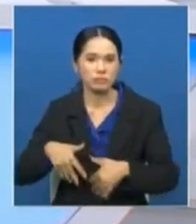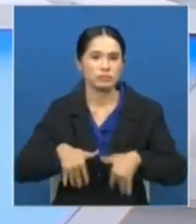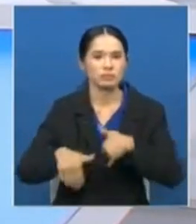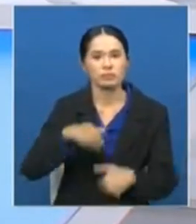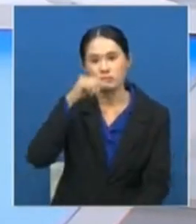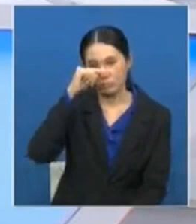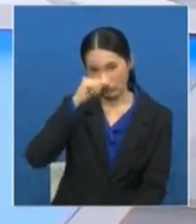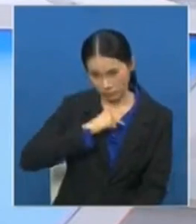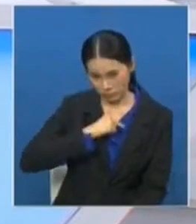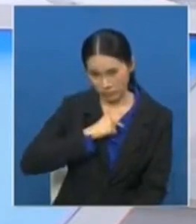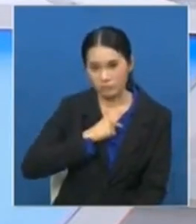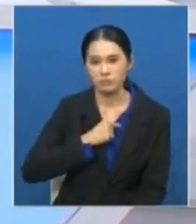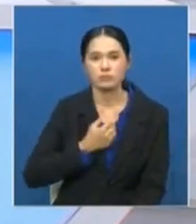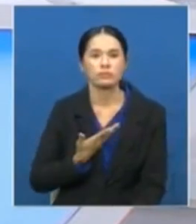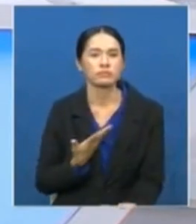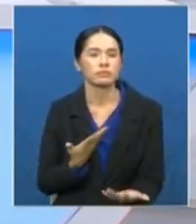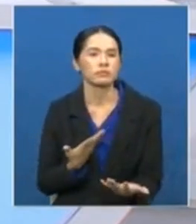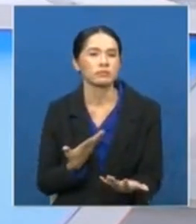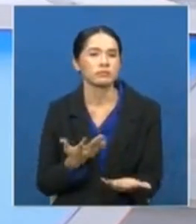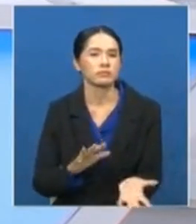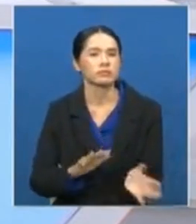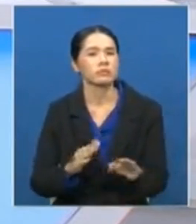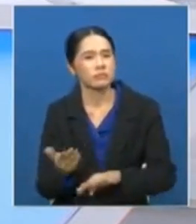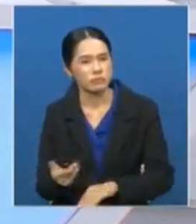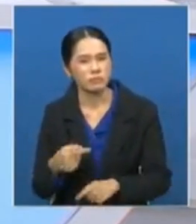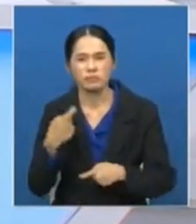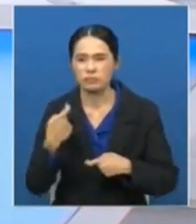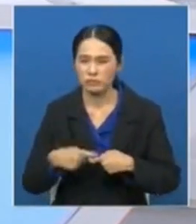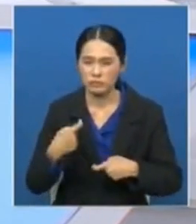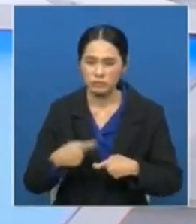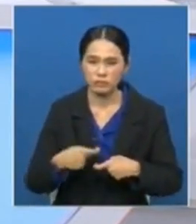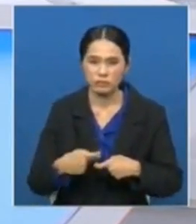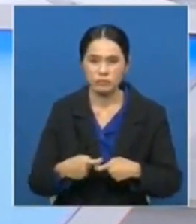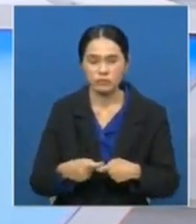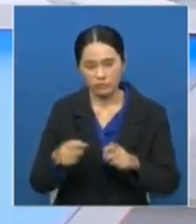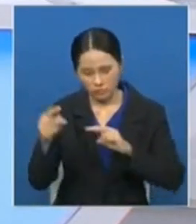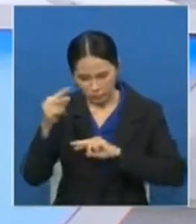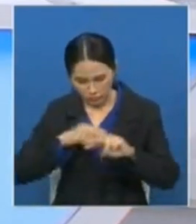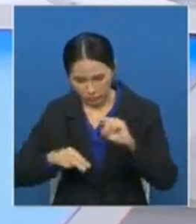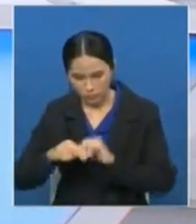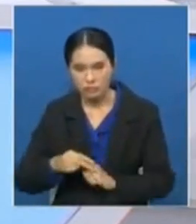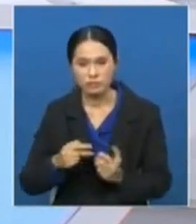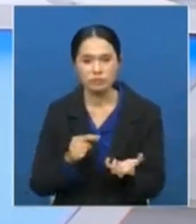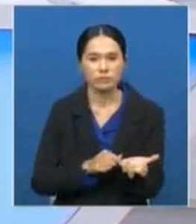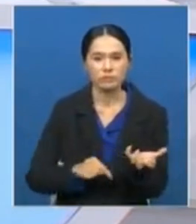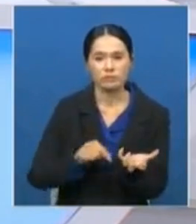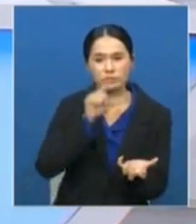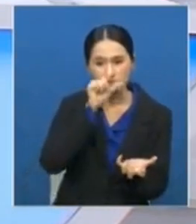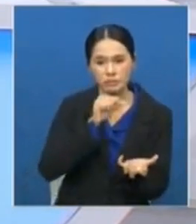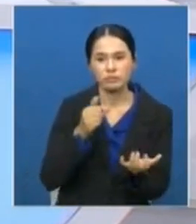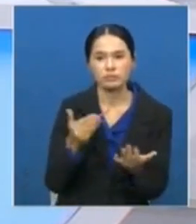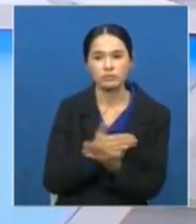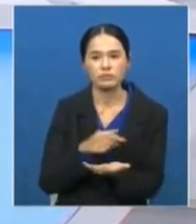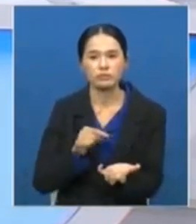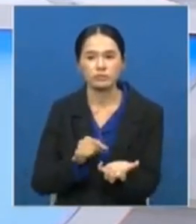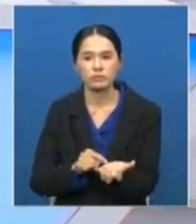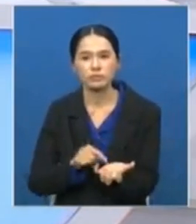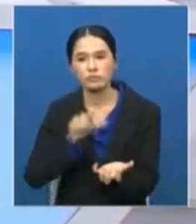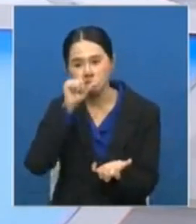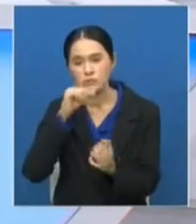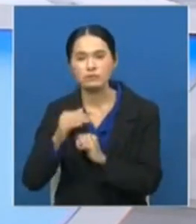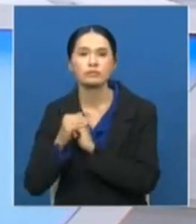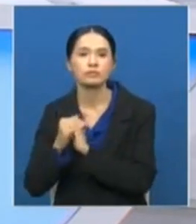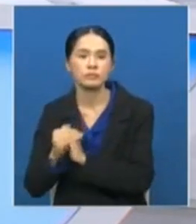ยท้องถิ่นไทยมันจะล้มหายตายจากกันไปหมดถ้าไม่ควบคุมนะ จากชามตาไก่แจ้จะเหลือแค่ชามตาไก่จีนแล้วค่